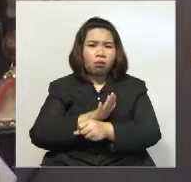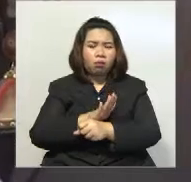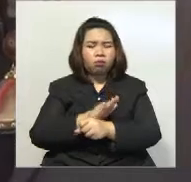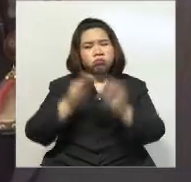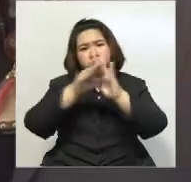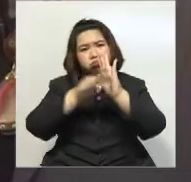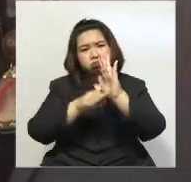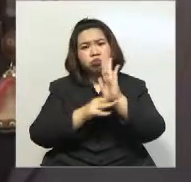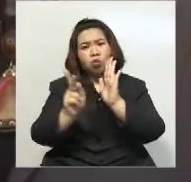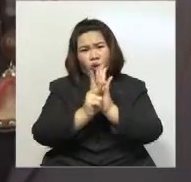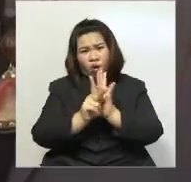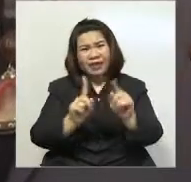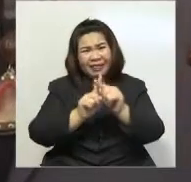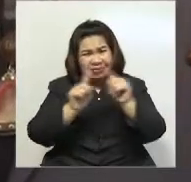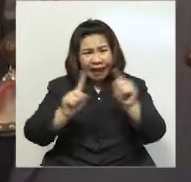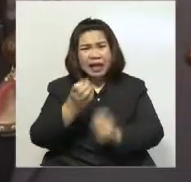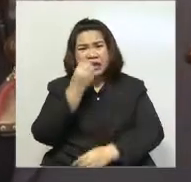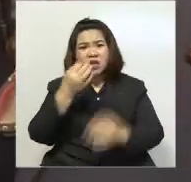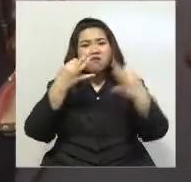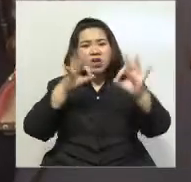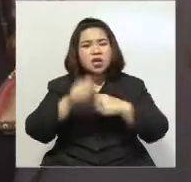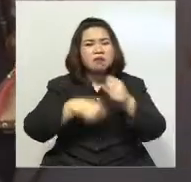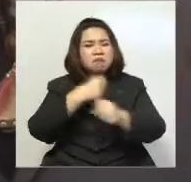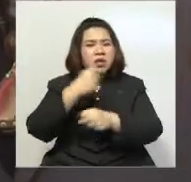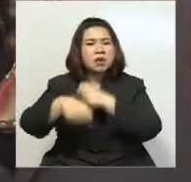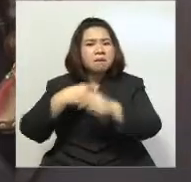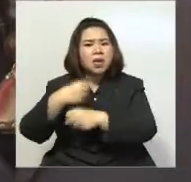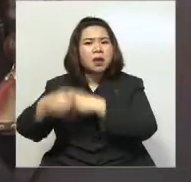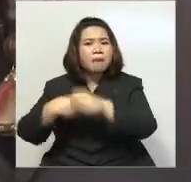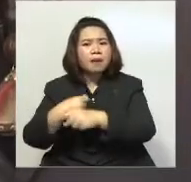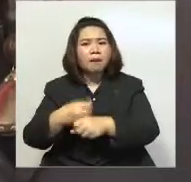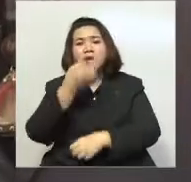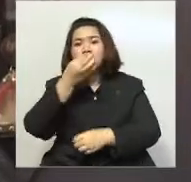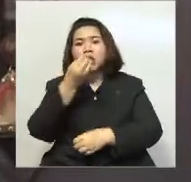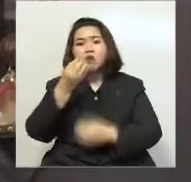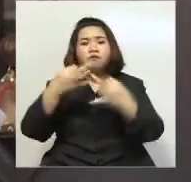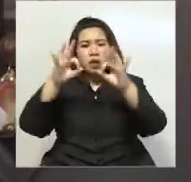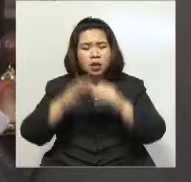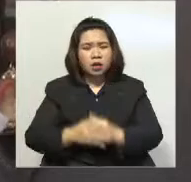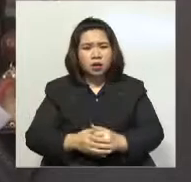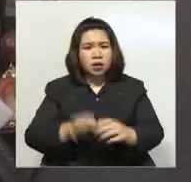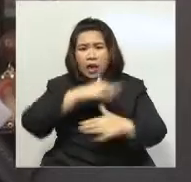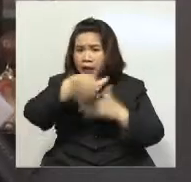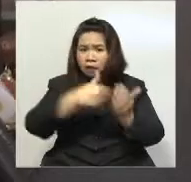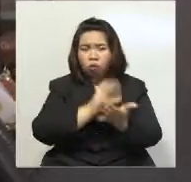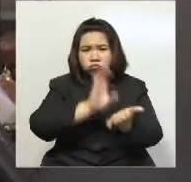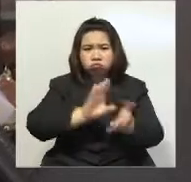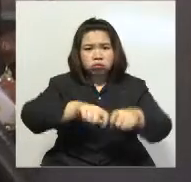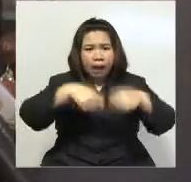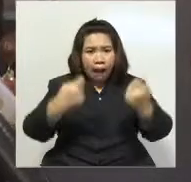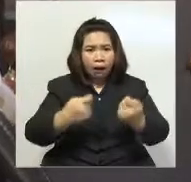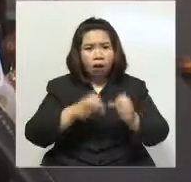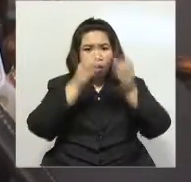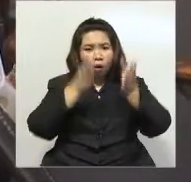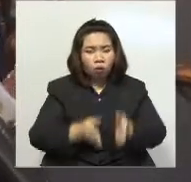รมธรรม์แต่ประกันกินเปล่าเป็นรายปีเป็นการกินขาดทั้งหมดนี่หักทั้งก้อนครูไปเลยแล้